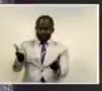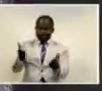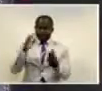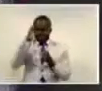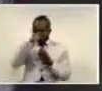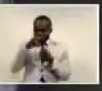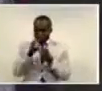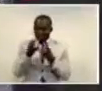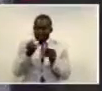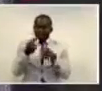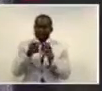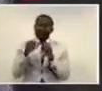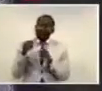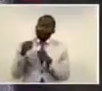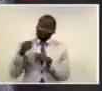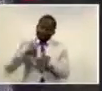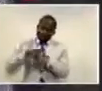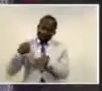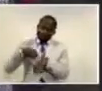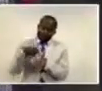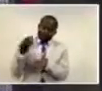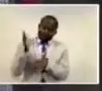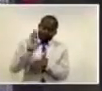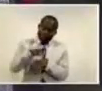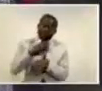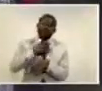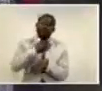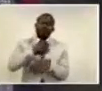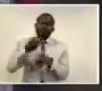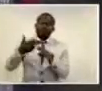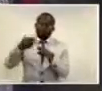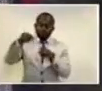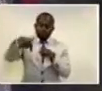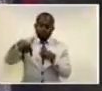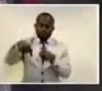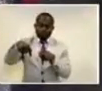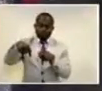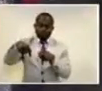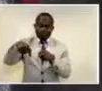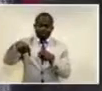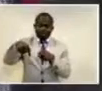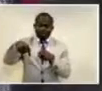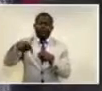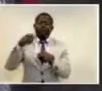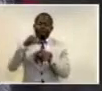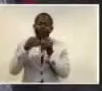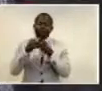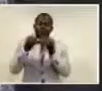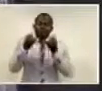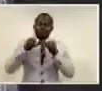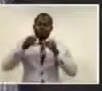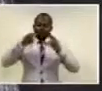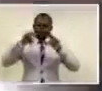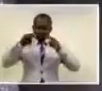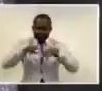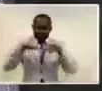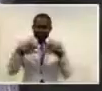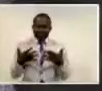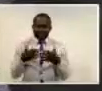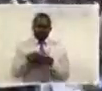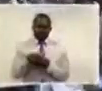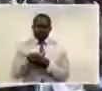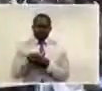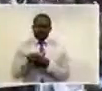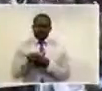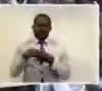bishakirwa umuti ariko nitugaruka kandi tuzagaruka kubasura vuba nitugaruka ngo muzatubwire uko byagenze.